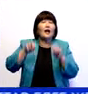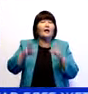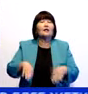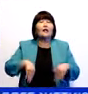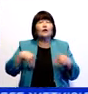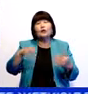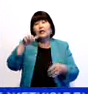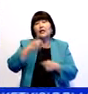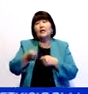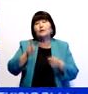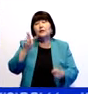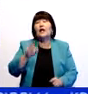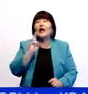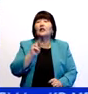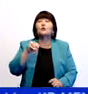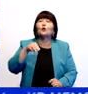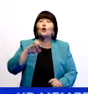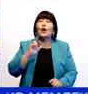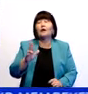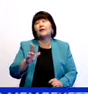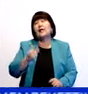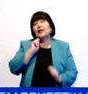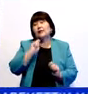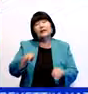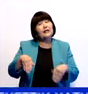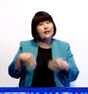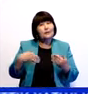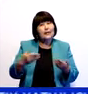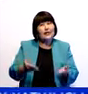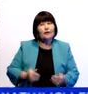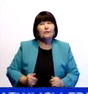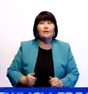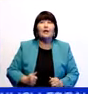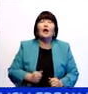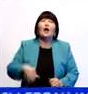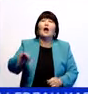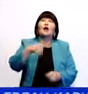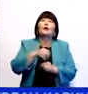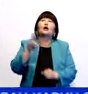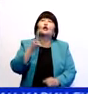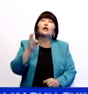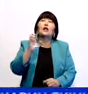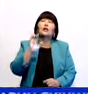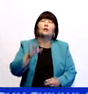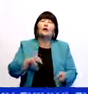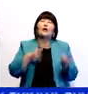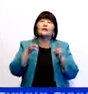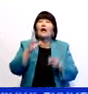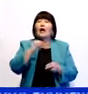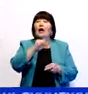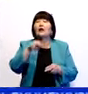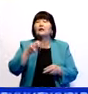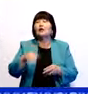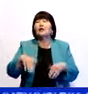ел президенти Касым-Жомарт Токаевдин сыйлыгын тапсырды. Аймак башчысы Нурлыбек Налибаевдин сапары Казалы ауданында